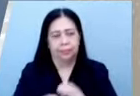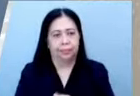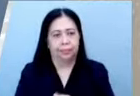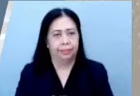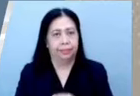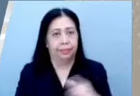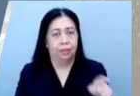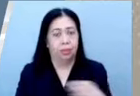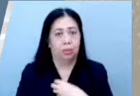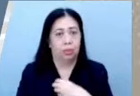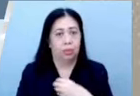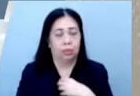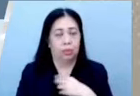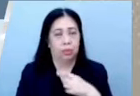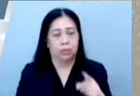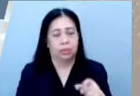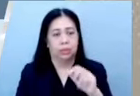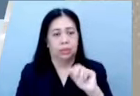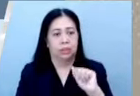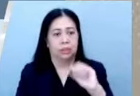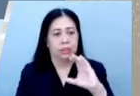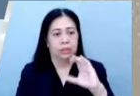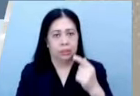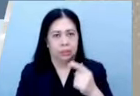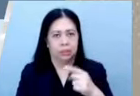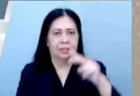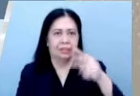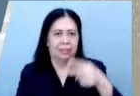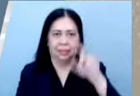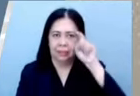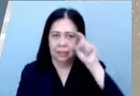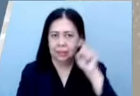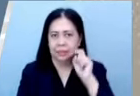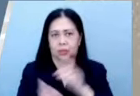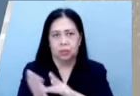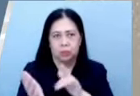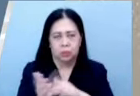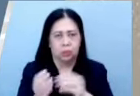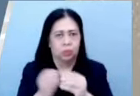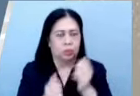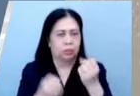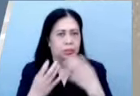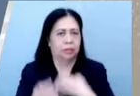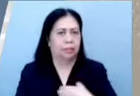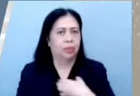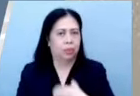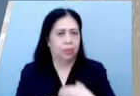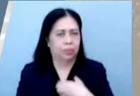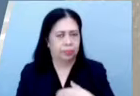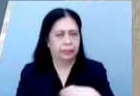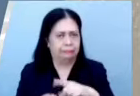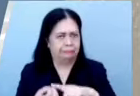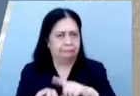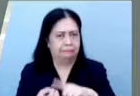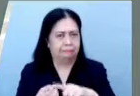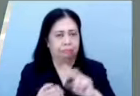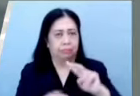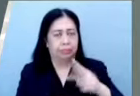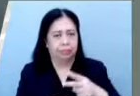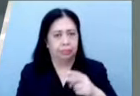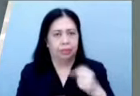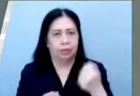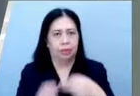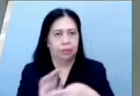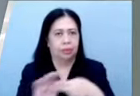Helpline page ng ACG, pangalawa ang sextortion sa mga pinakamaraming reklamong natatanggap kasunod ng cyber libel.